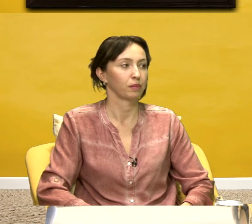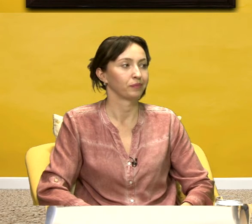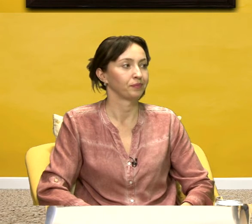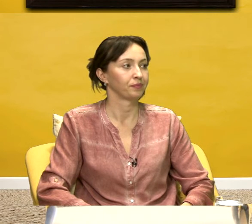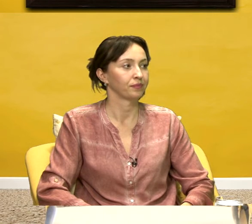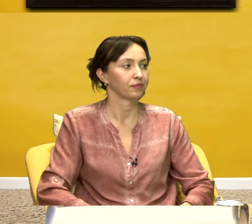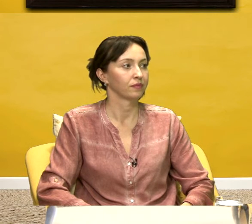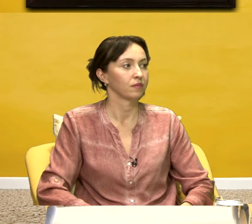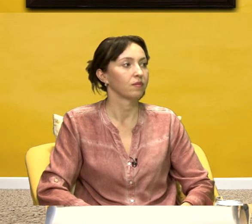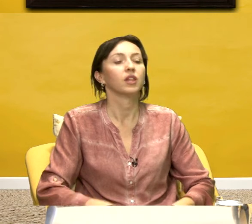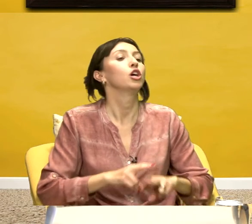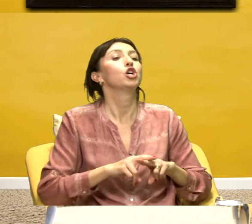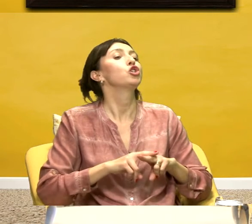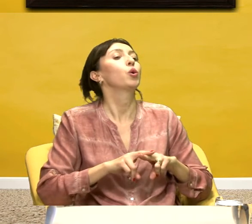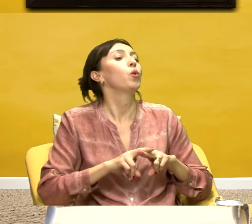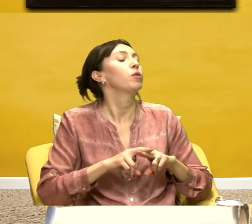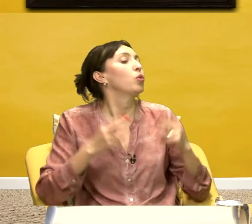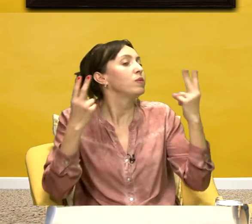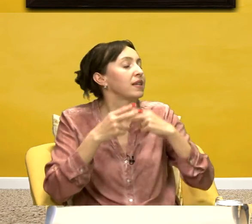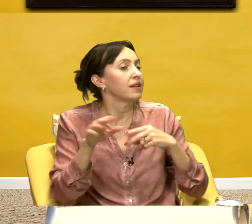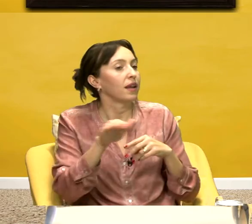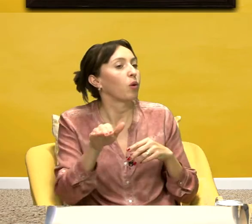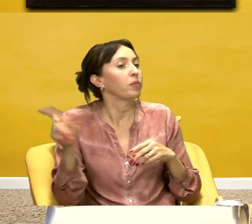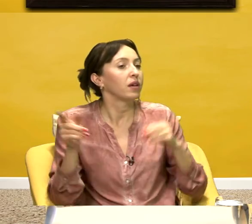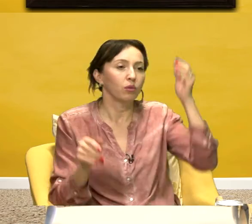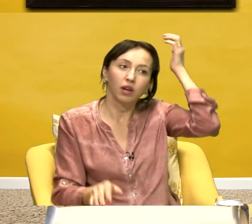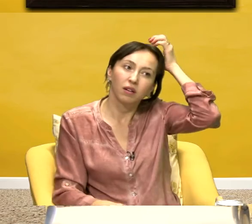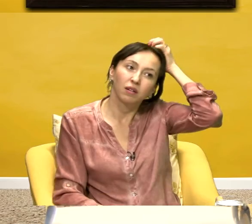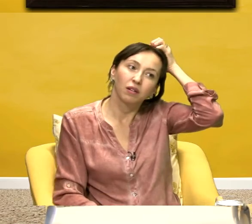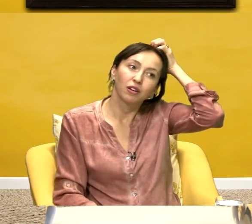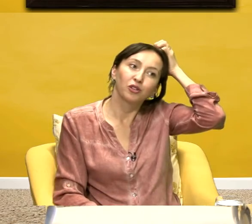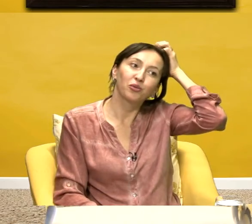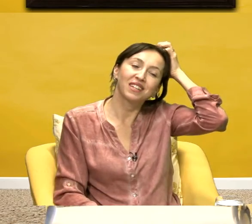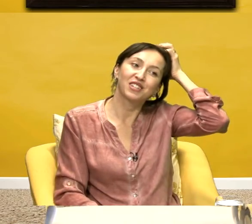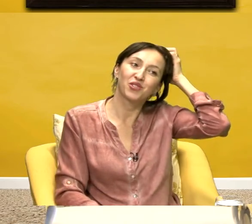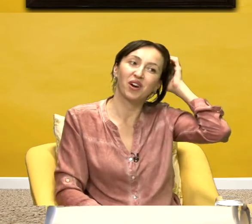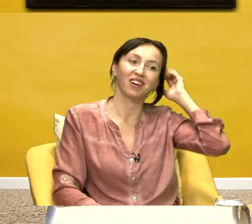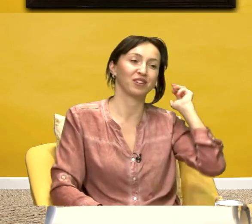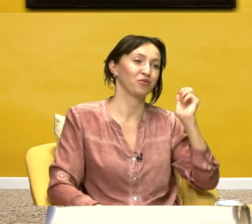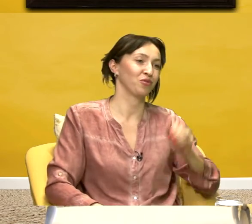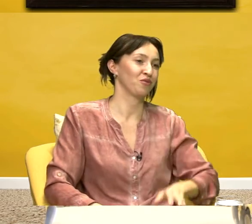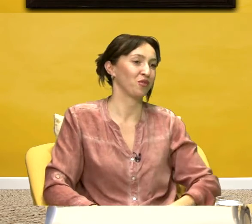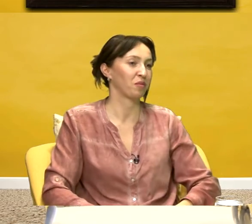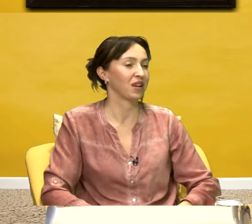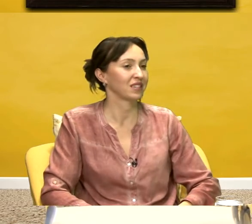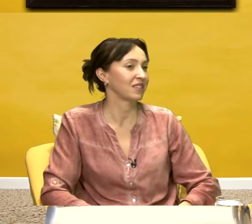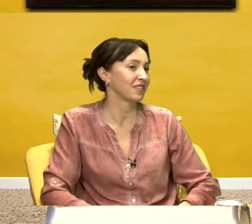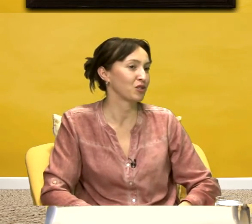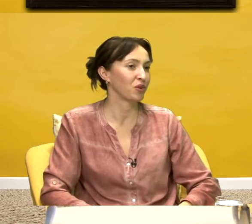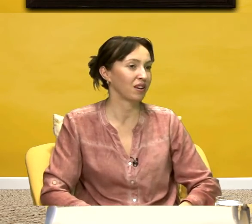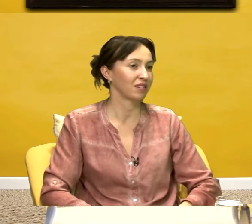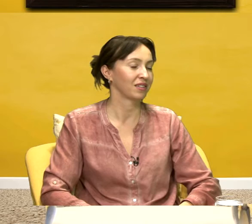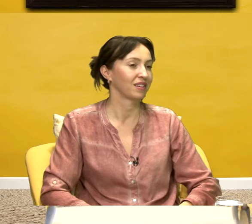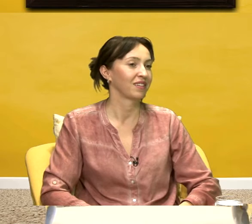Și cum se înțeleg copiii cu ea? Cum se înțeleg copiii? Doar se joacă, nu vorbesc.